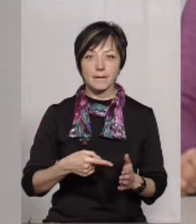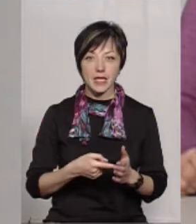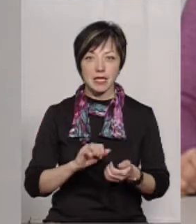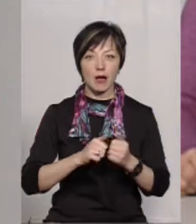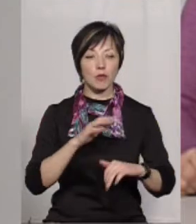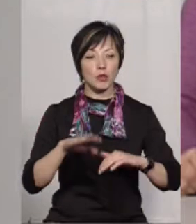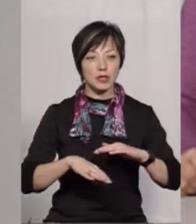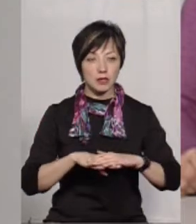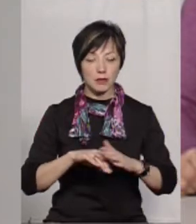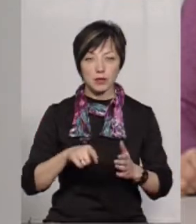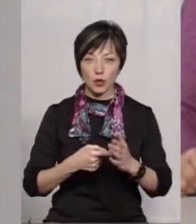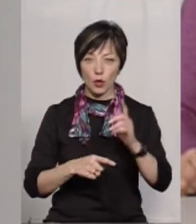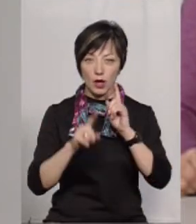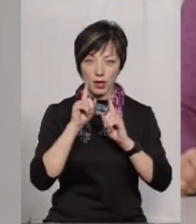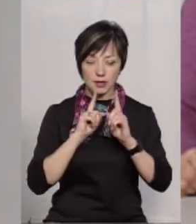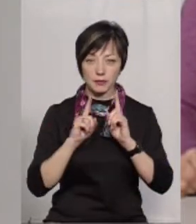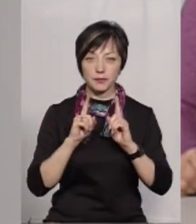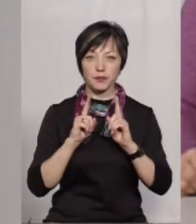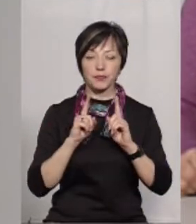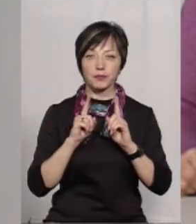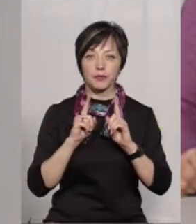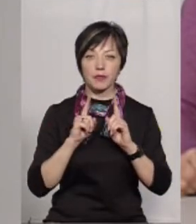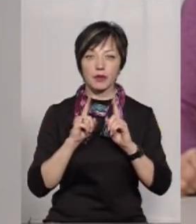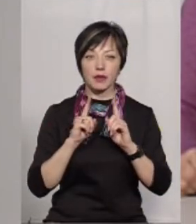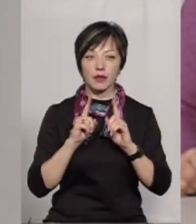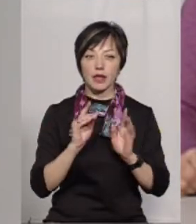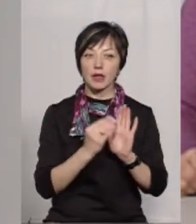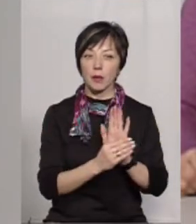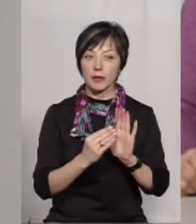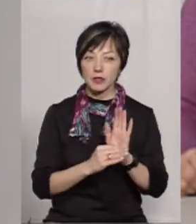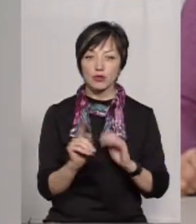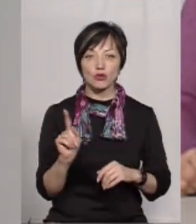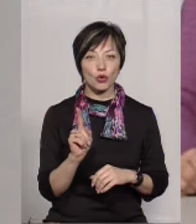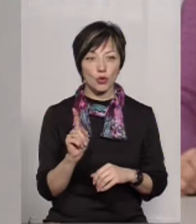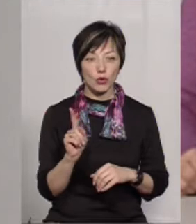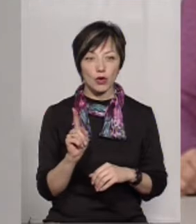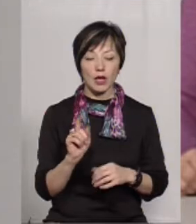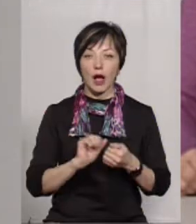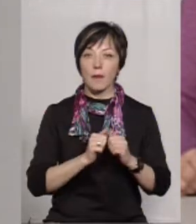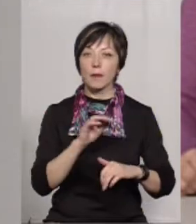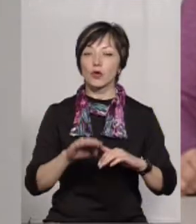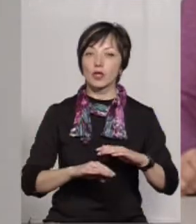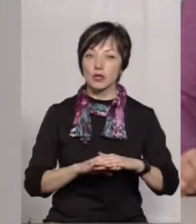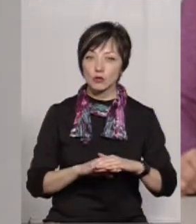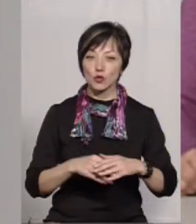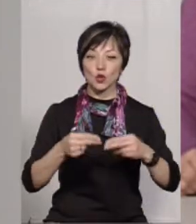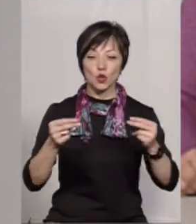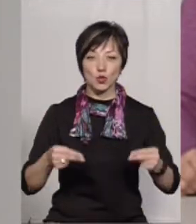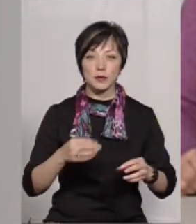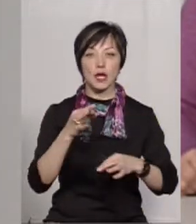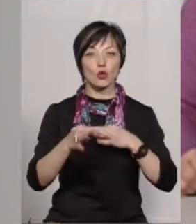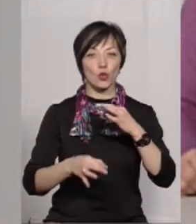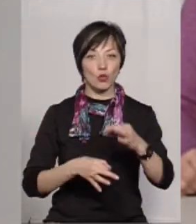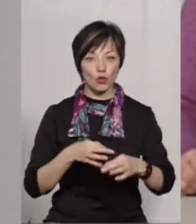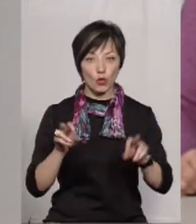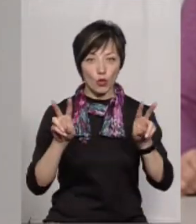міста Кам'янця-Подільського, міської ради міста Кам'янця-Подільського написано, що у Кам'янці-Подільському шлюб за